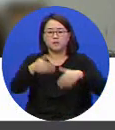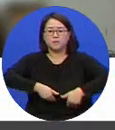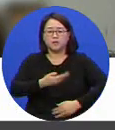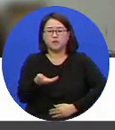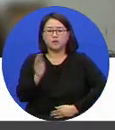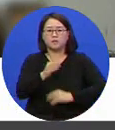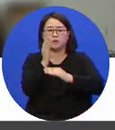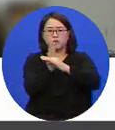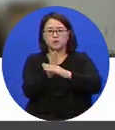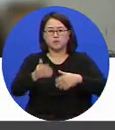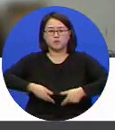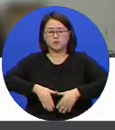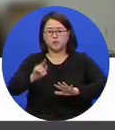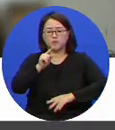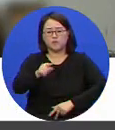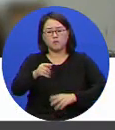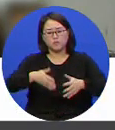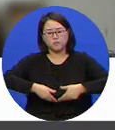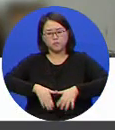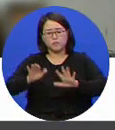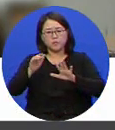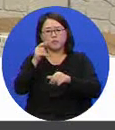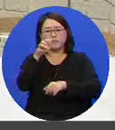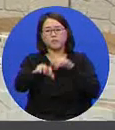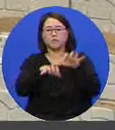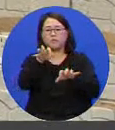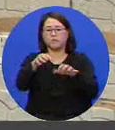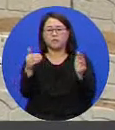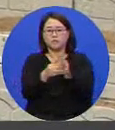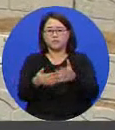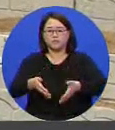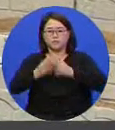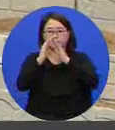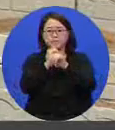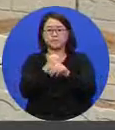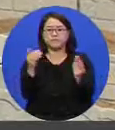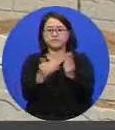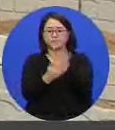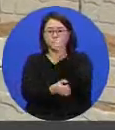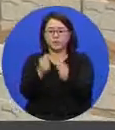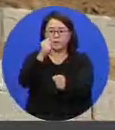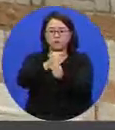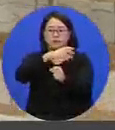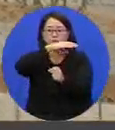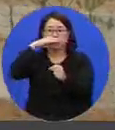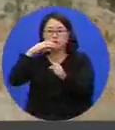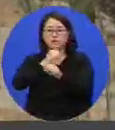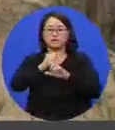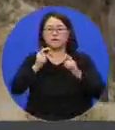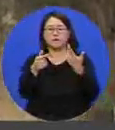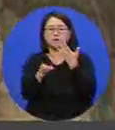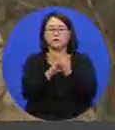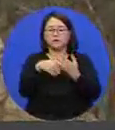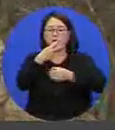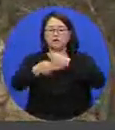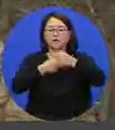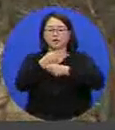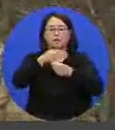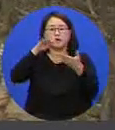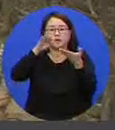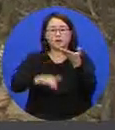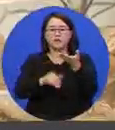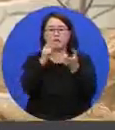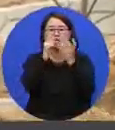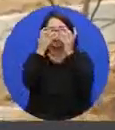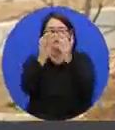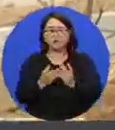시설물을 설치하지 않을 곳까지 설치가 됐어요. 복구를 제대로 하지 않으면 2년 이하의 징역 또는 2천만 원 이하의 벌금형에 처해질